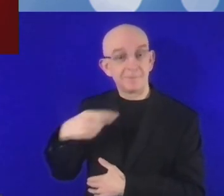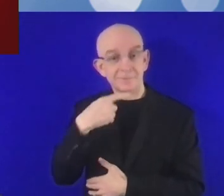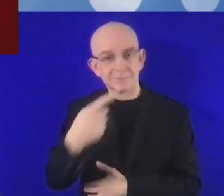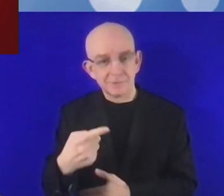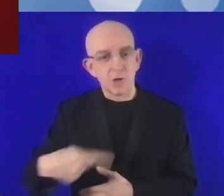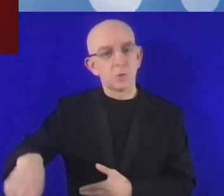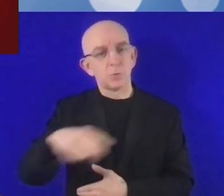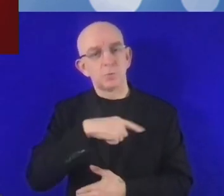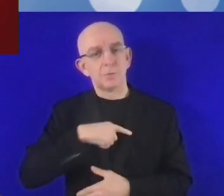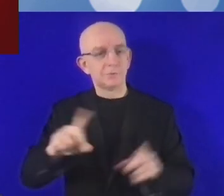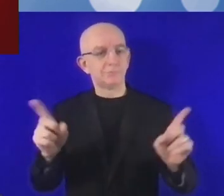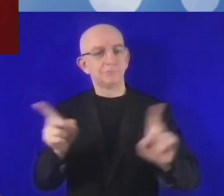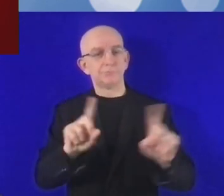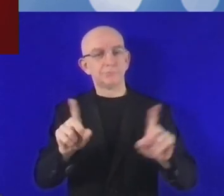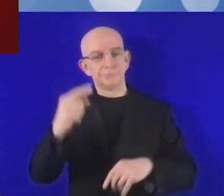有